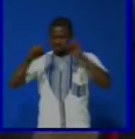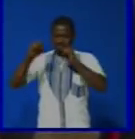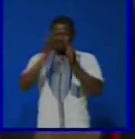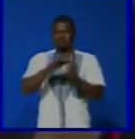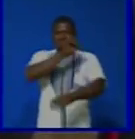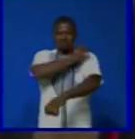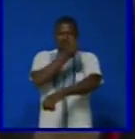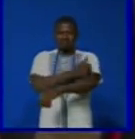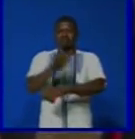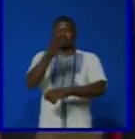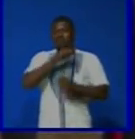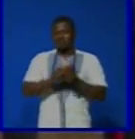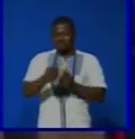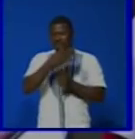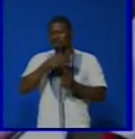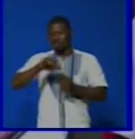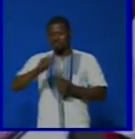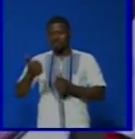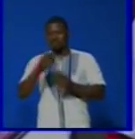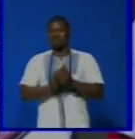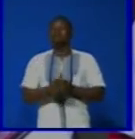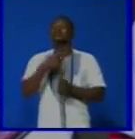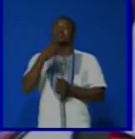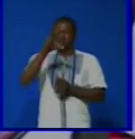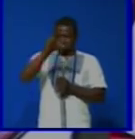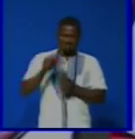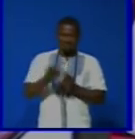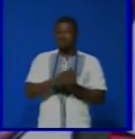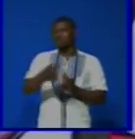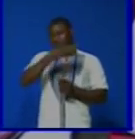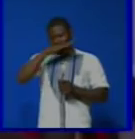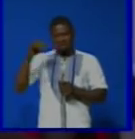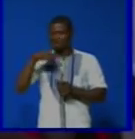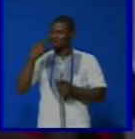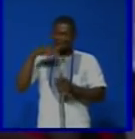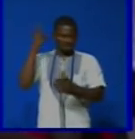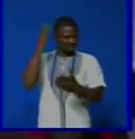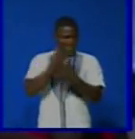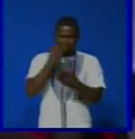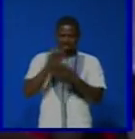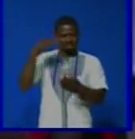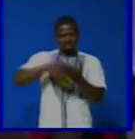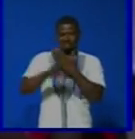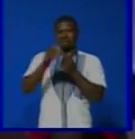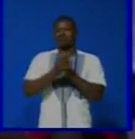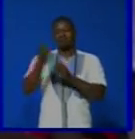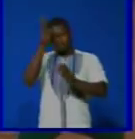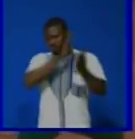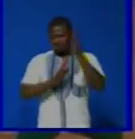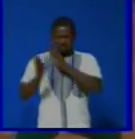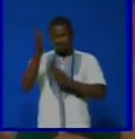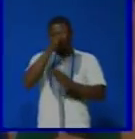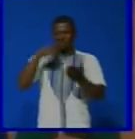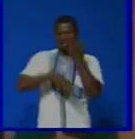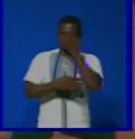du Goulmou et leurs amis disent non aux forces du mal qui sèment la terreur dans la région de l'Est. Ces promoteurs de la paix